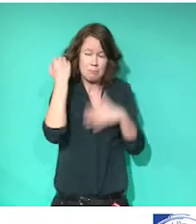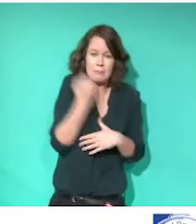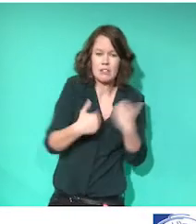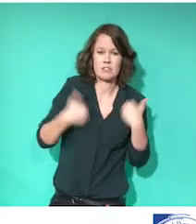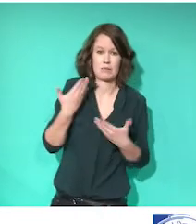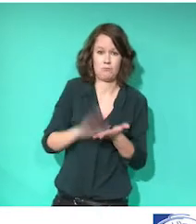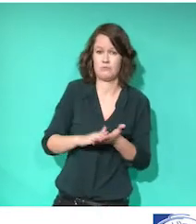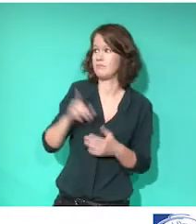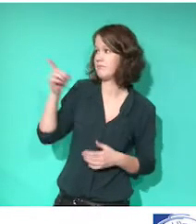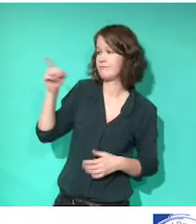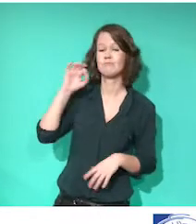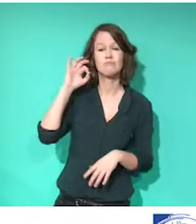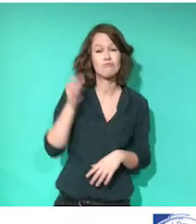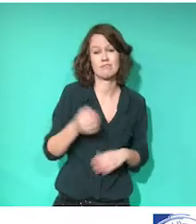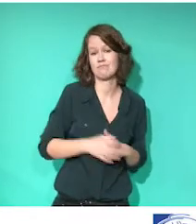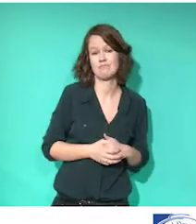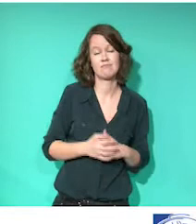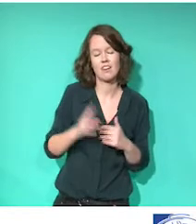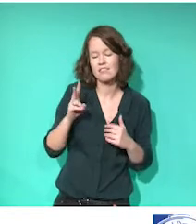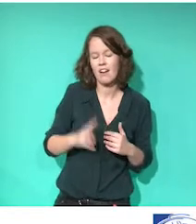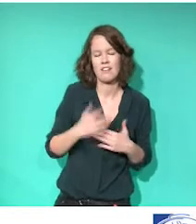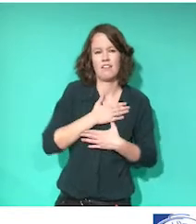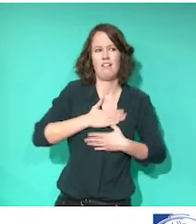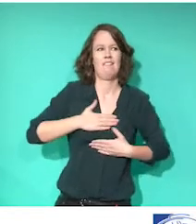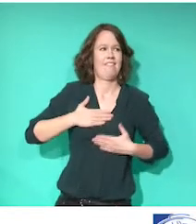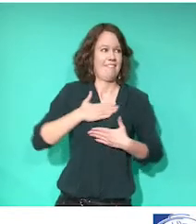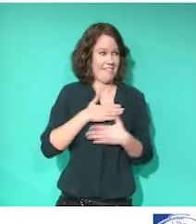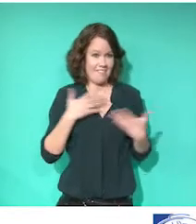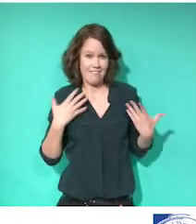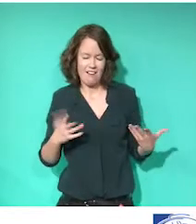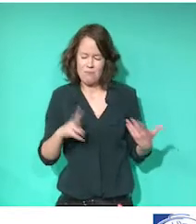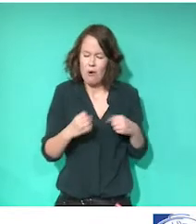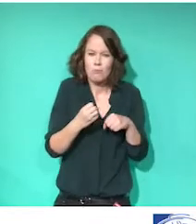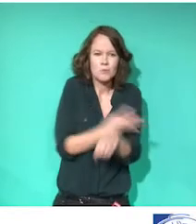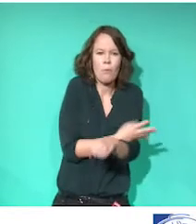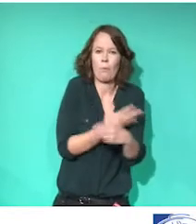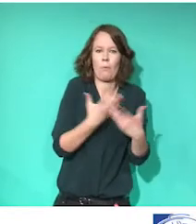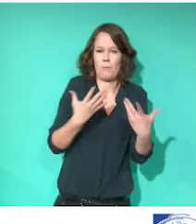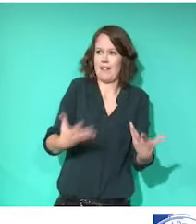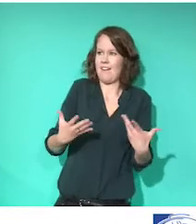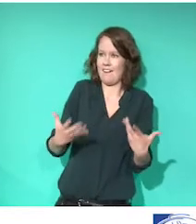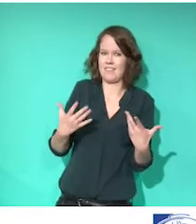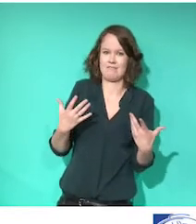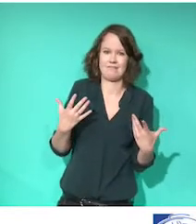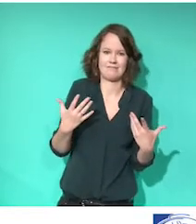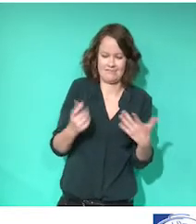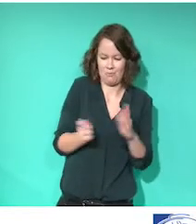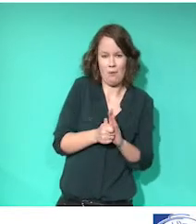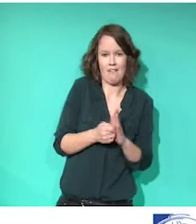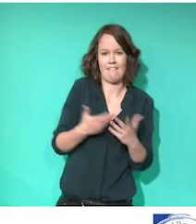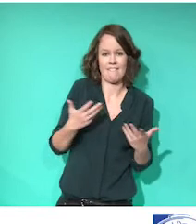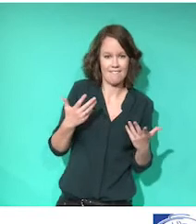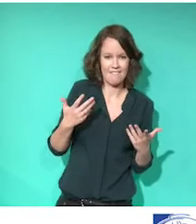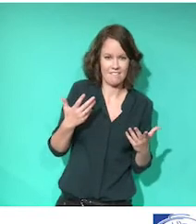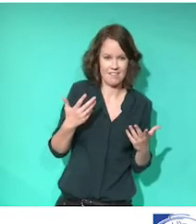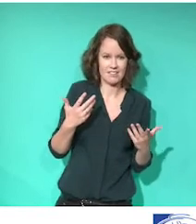violence. Tout à fait. Et vous ne pouvez pas savoir la joie que j'ai et l'émotion que je suis en train de vivre en ce moment,